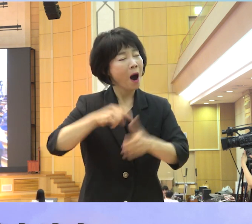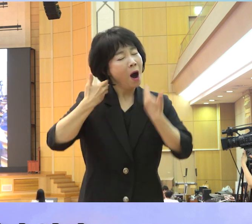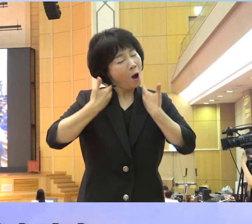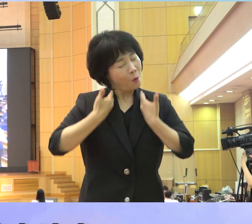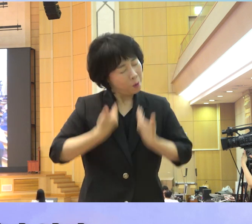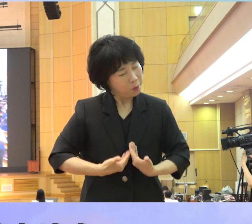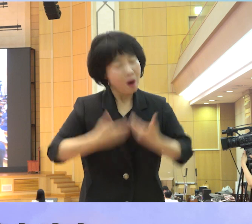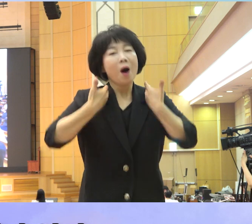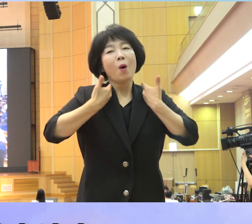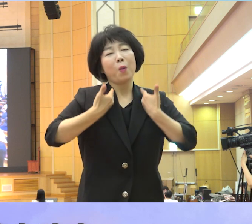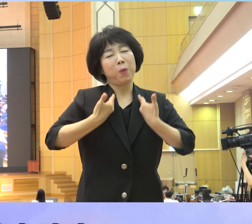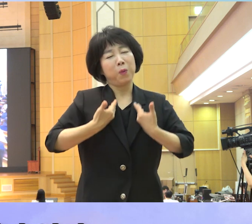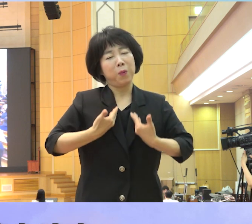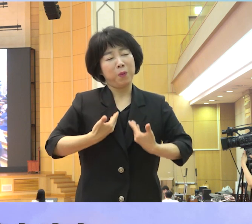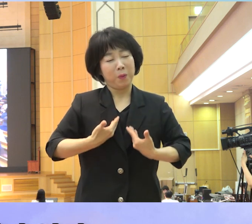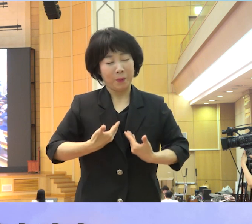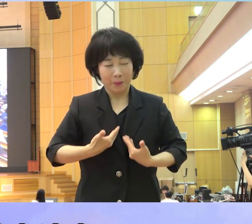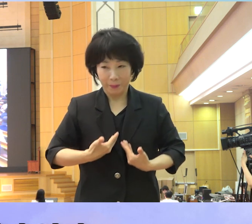설레는 맘